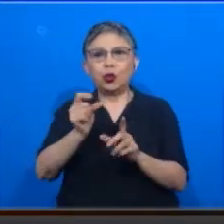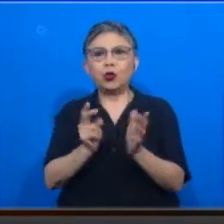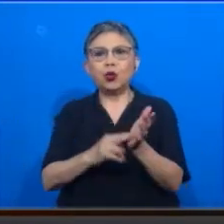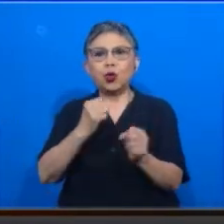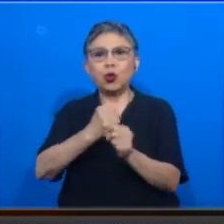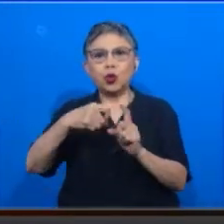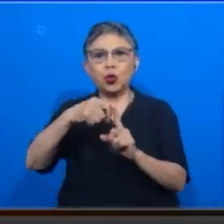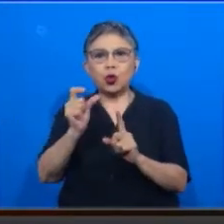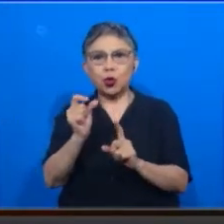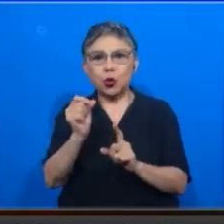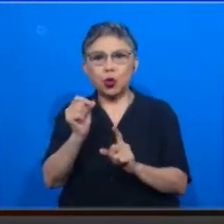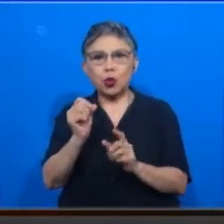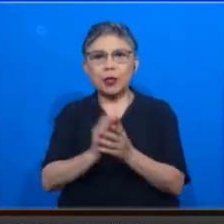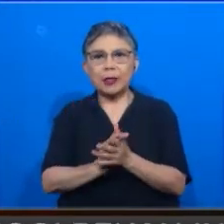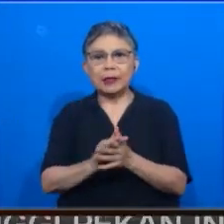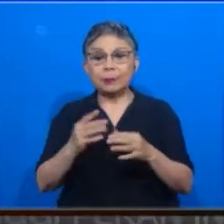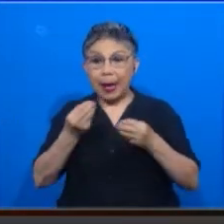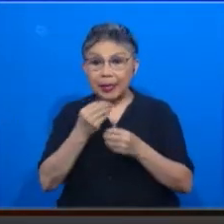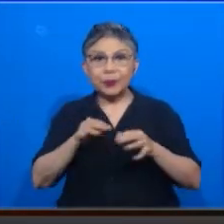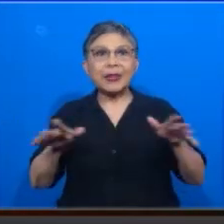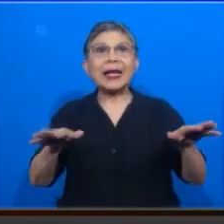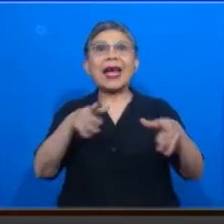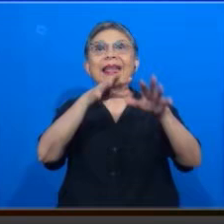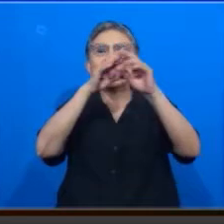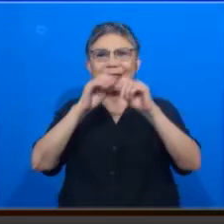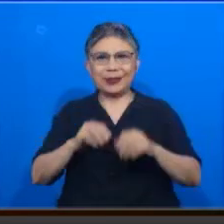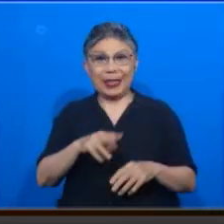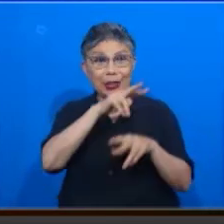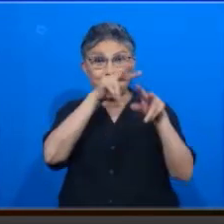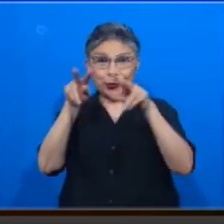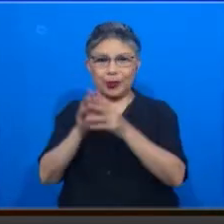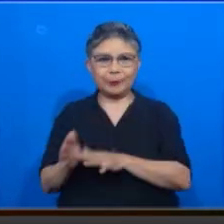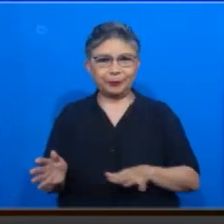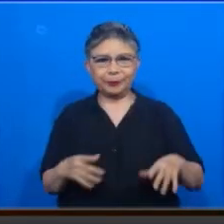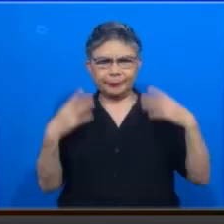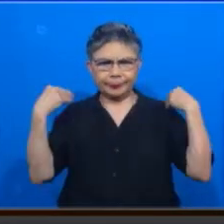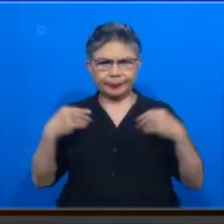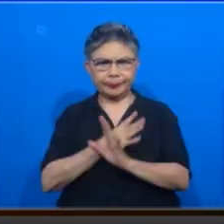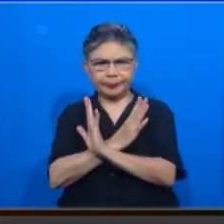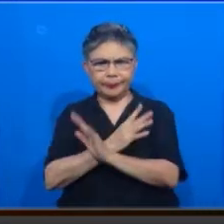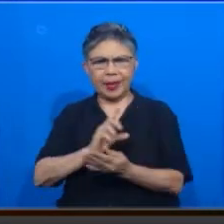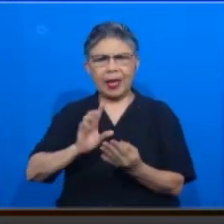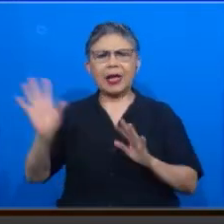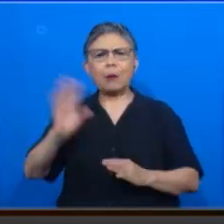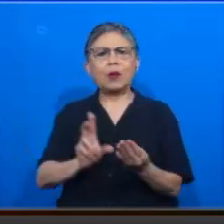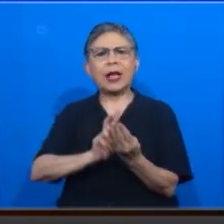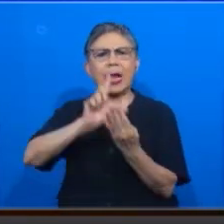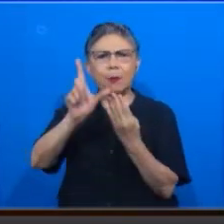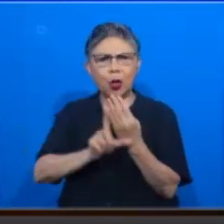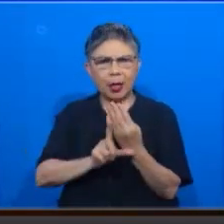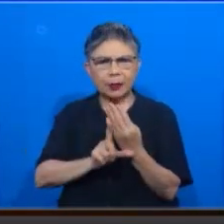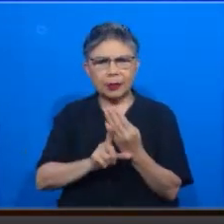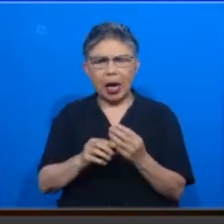dinikmati sambil memandang indahnya Gunung Penanggungan. Masih dari Jawa Timur, di Kabupaten Lamongan ada olahan sambar